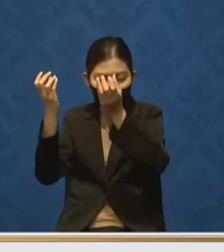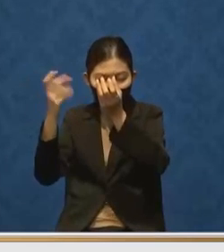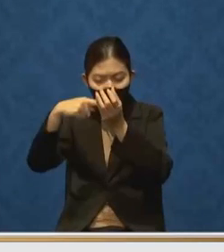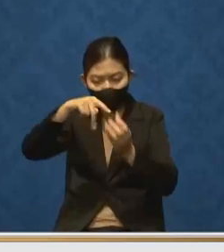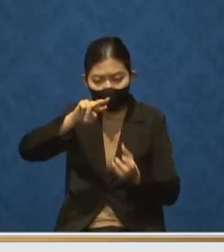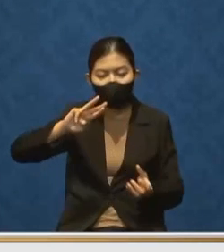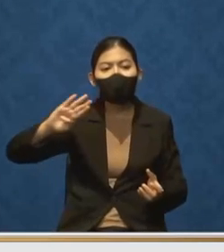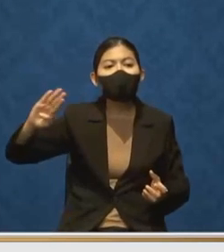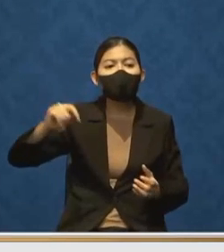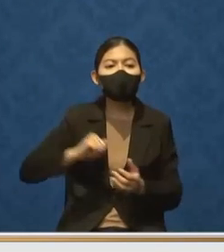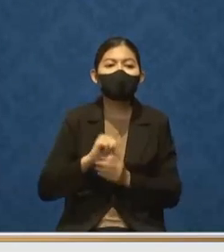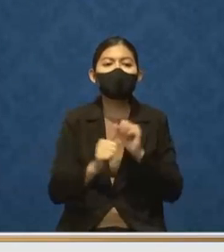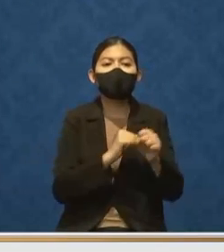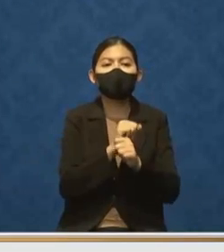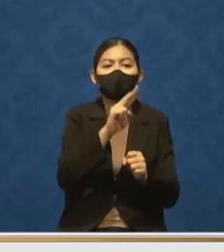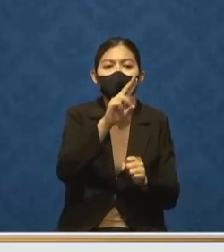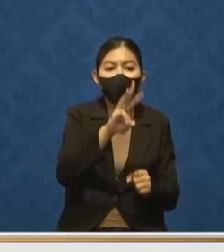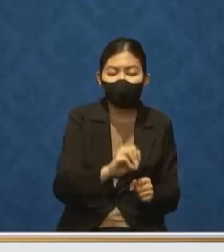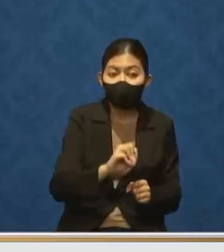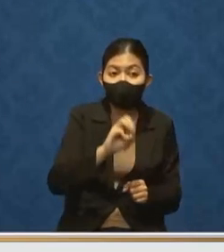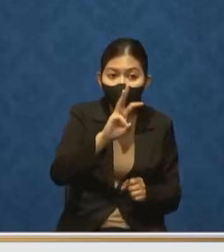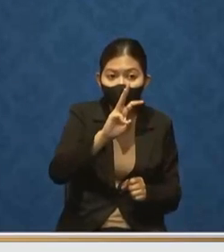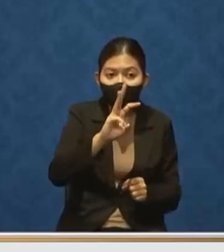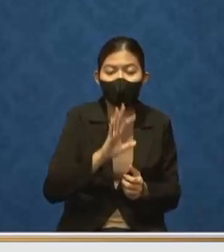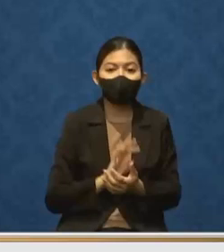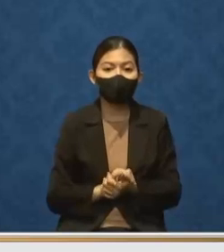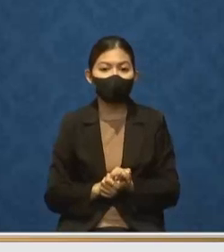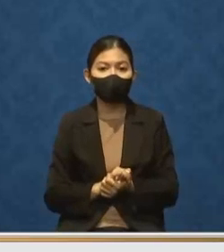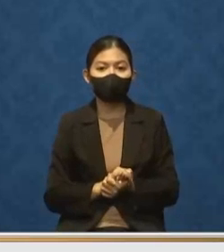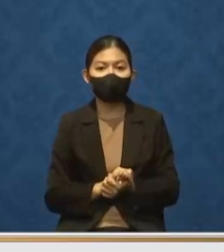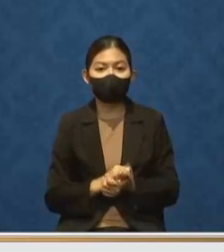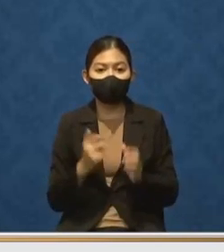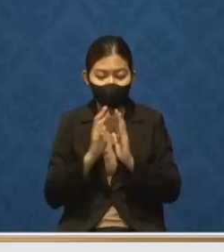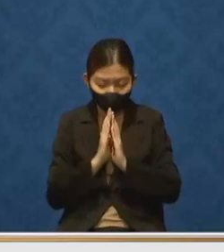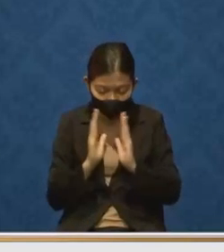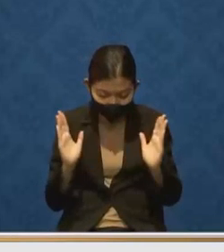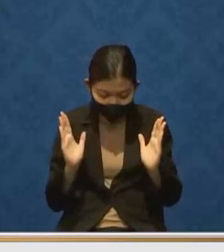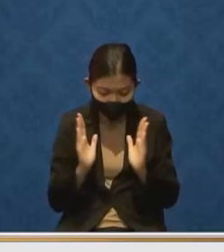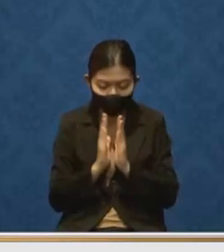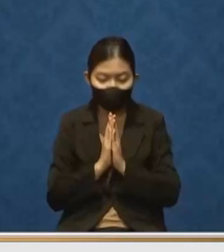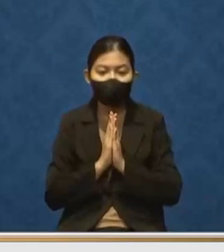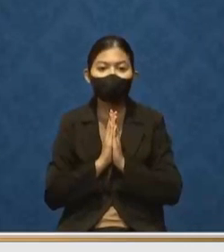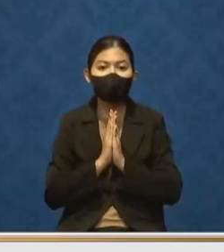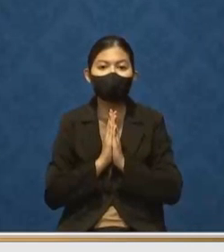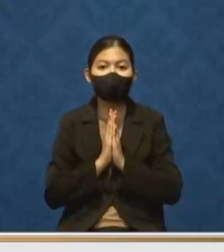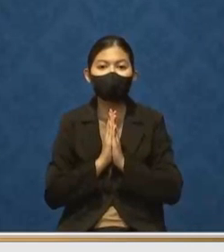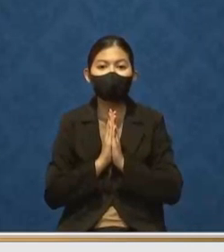บประมาณ2566ขอขอบคุณครับสวัสดีครับ